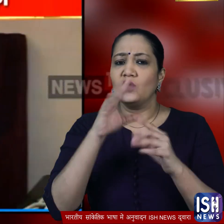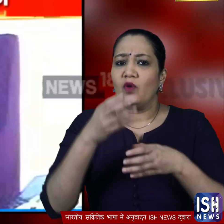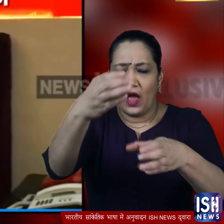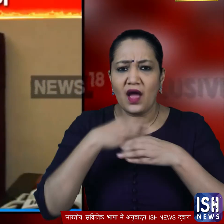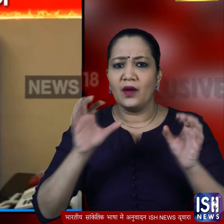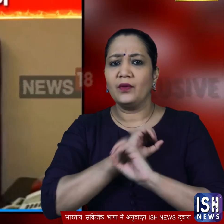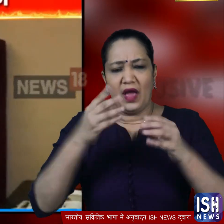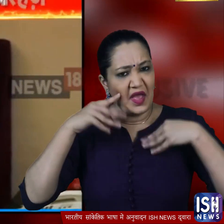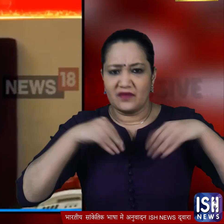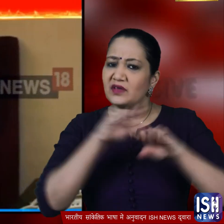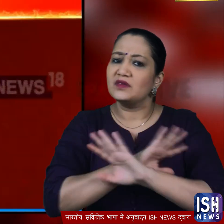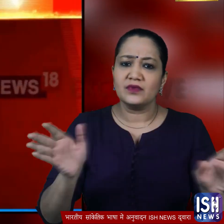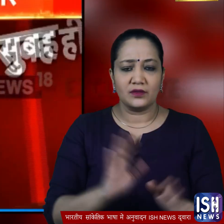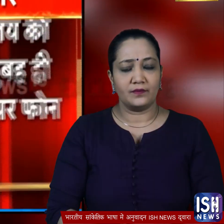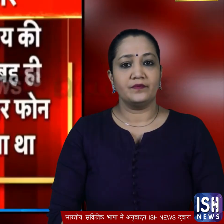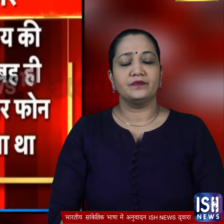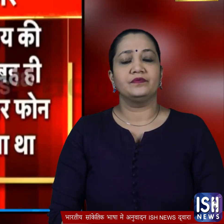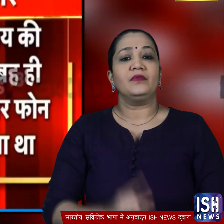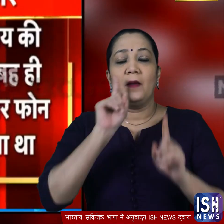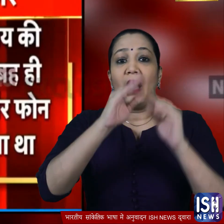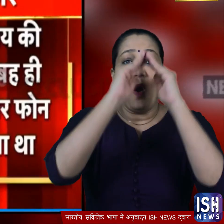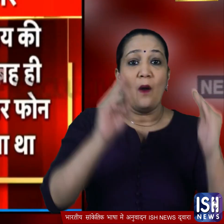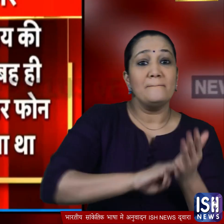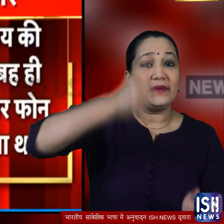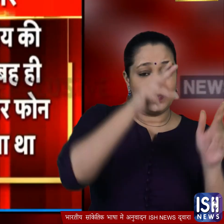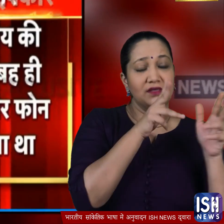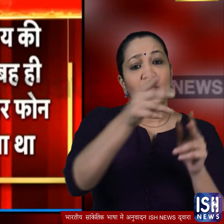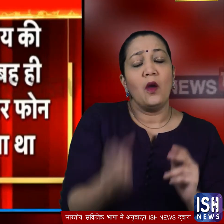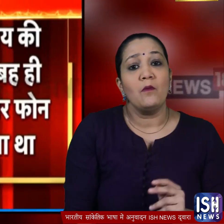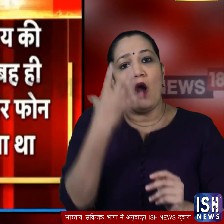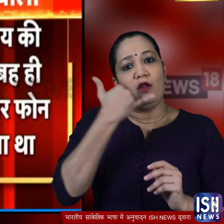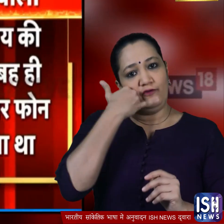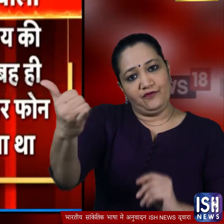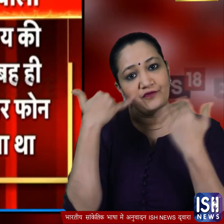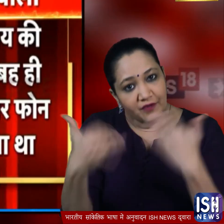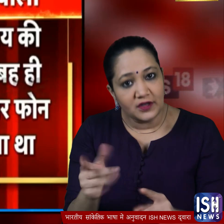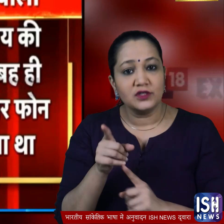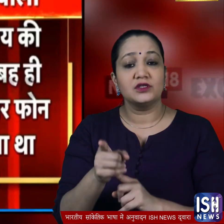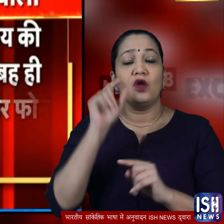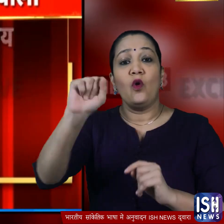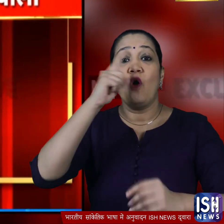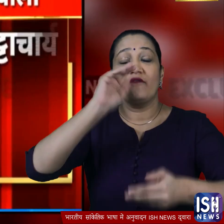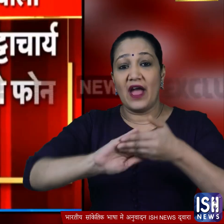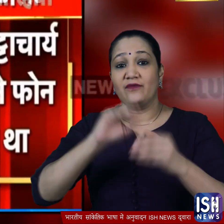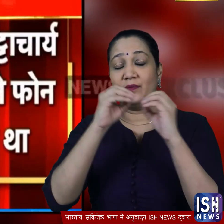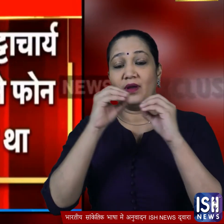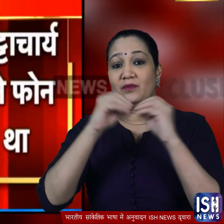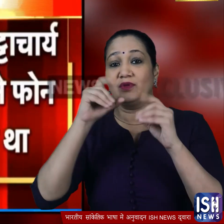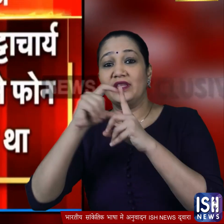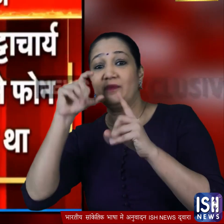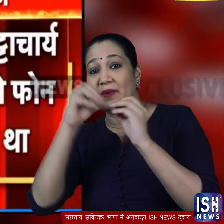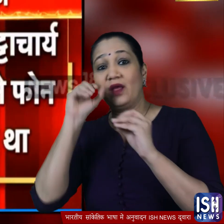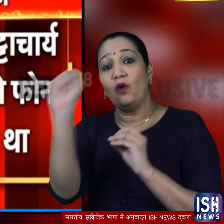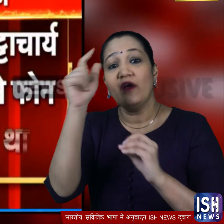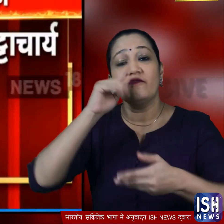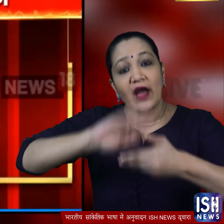है तो वो ये पुरस्कार लेने से इनकार करते हैं। लेकिन सूत्र बता रहे हैं कि गृह मंत्रालय की ओर से सुबह ही उनके घर पर फोन किया गया था और बुद्धदेव भट्टाचार्य की